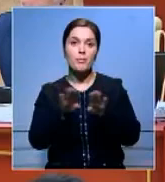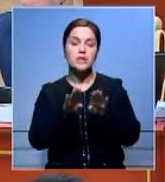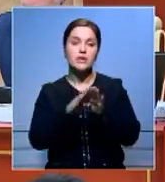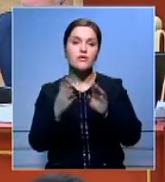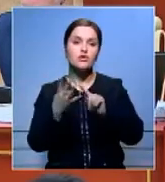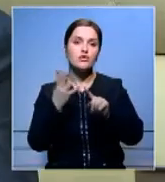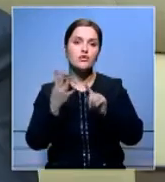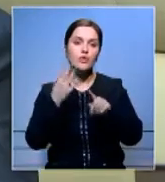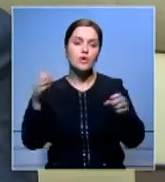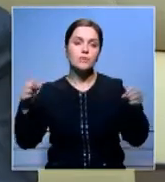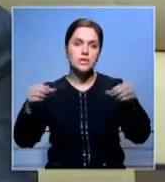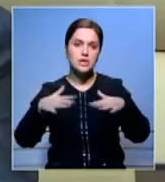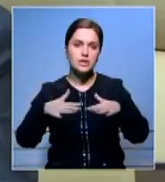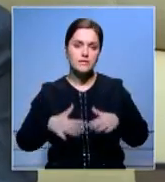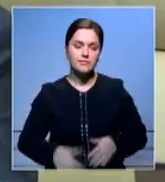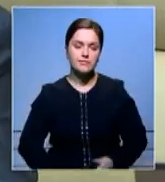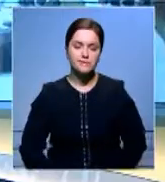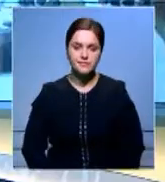созывом.